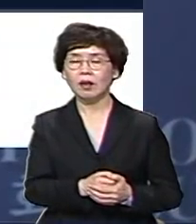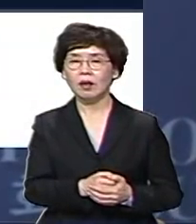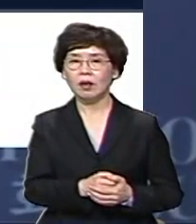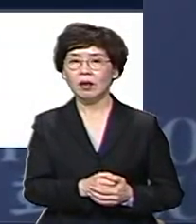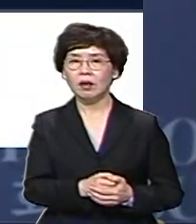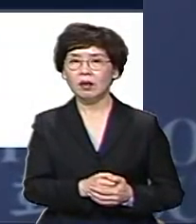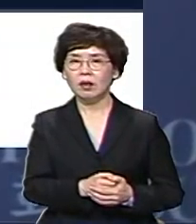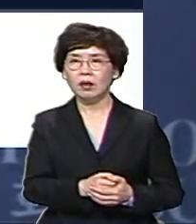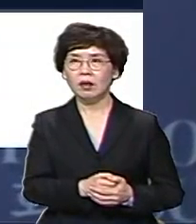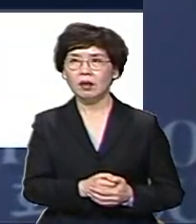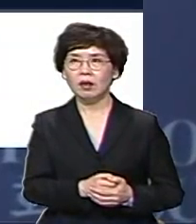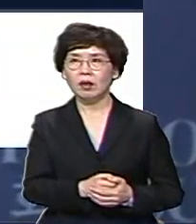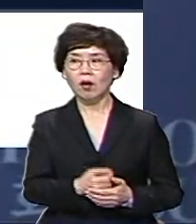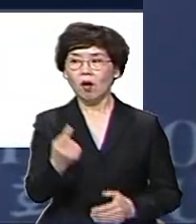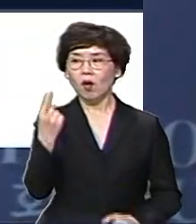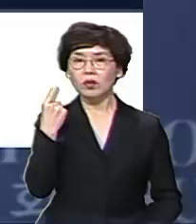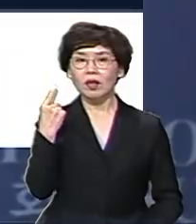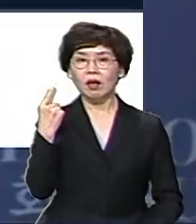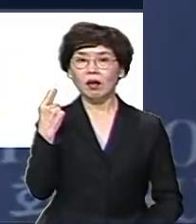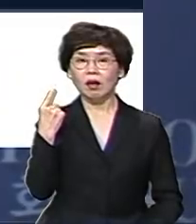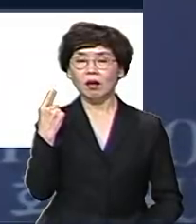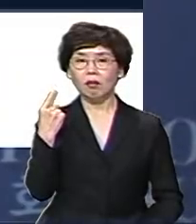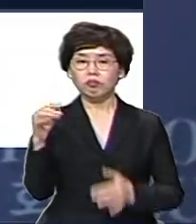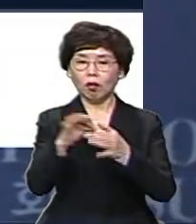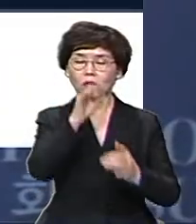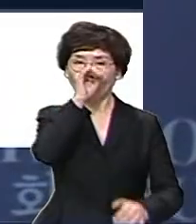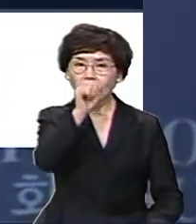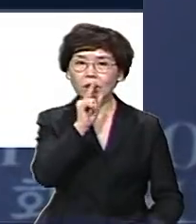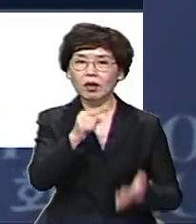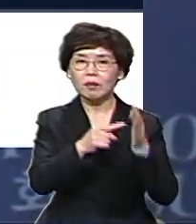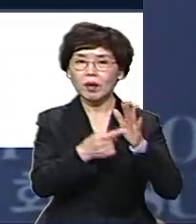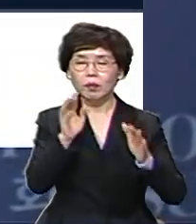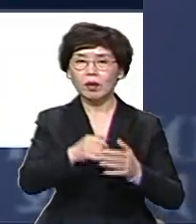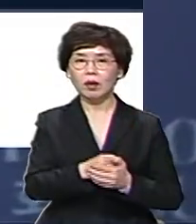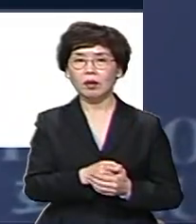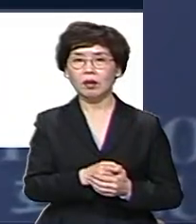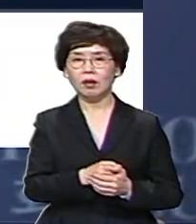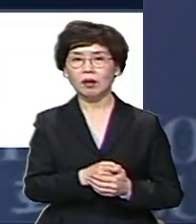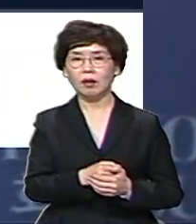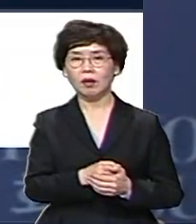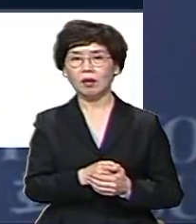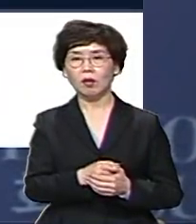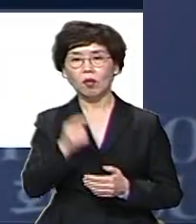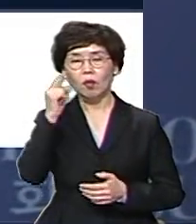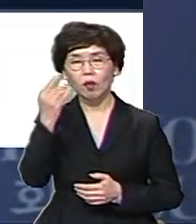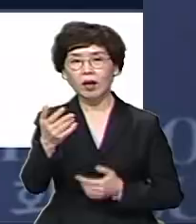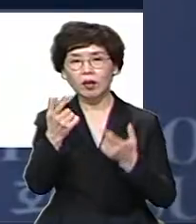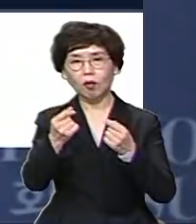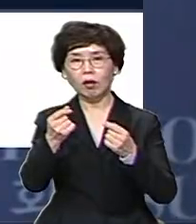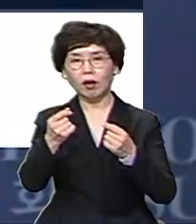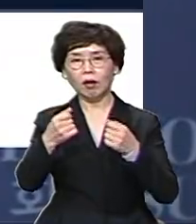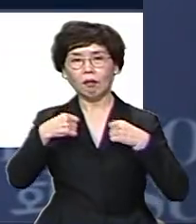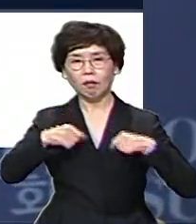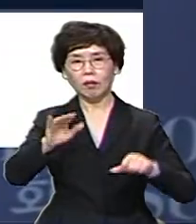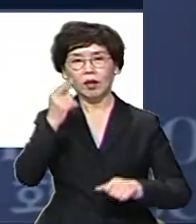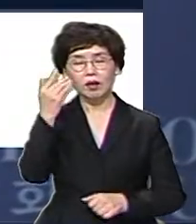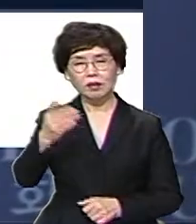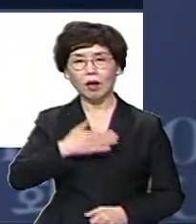다른 옵션을 택하는 것, 이것을 하는 것이죠. 유성문 하십시오. ICBC